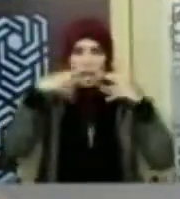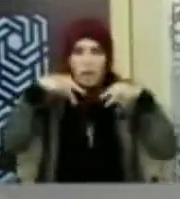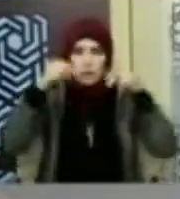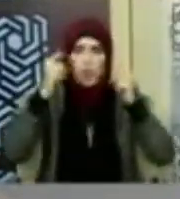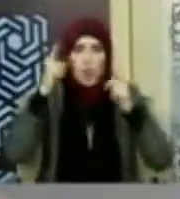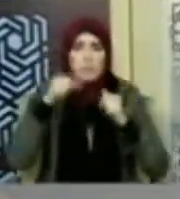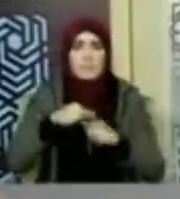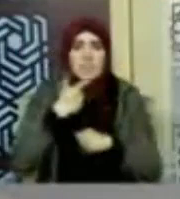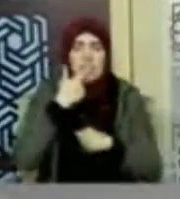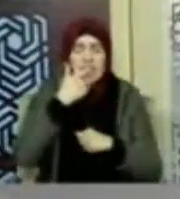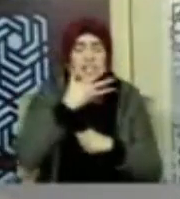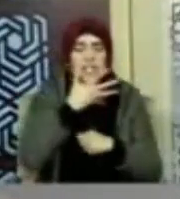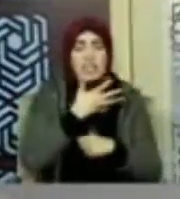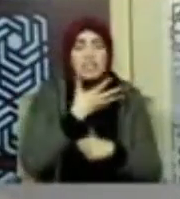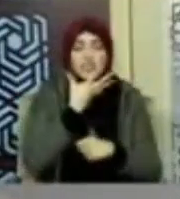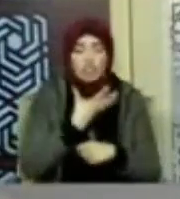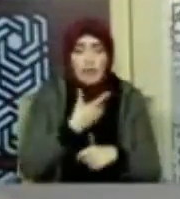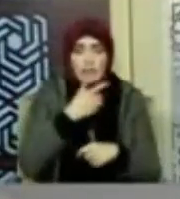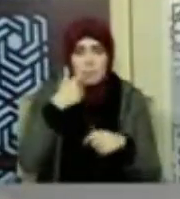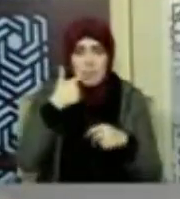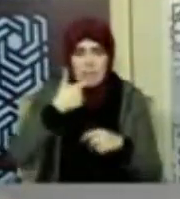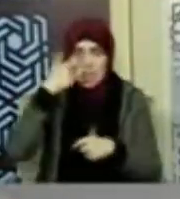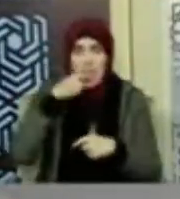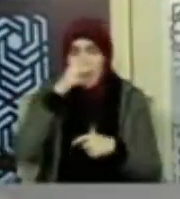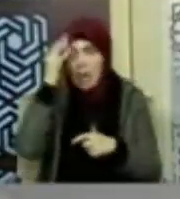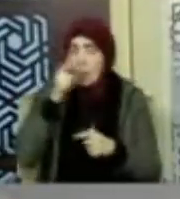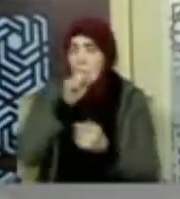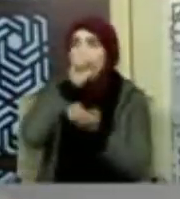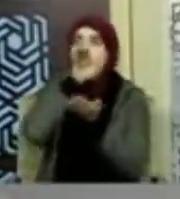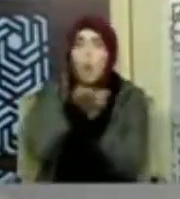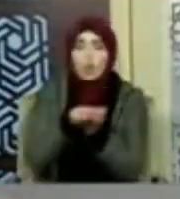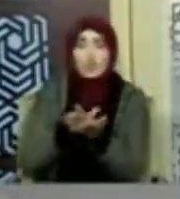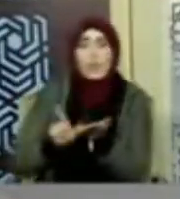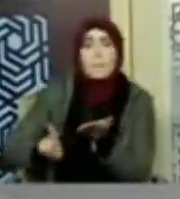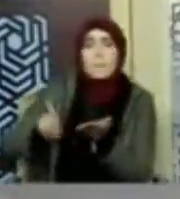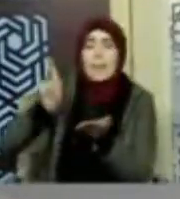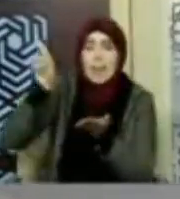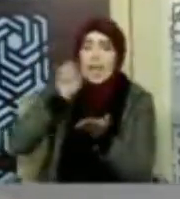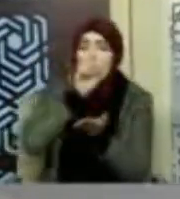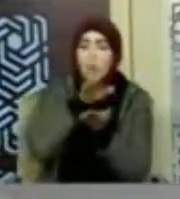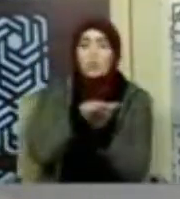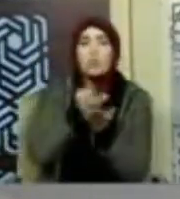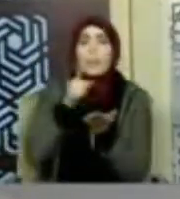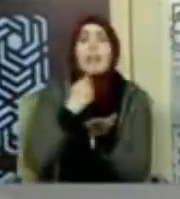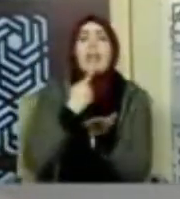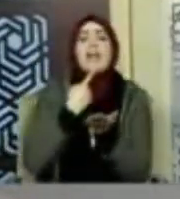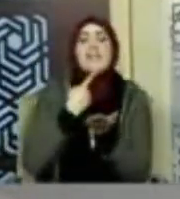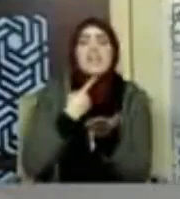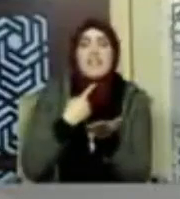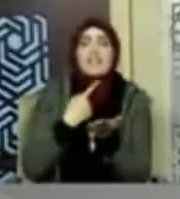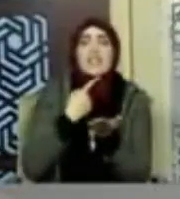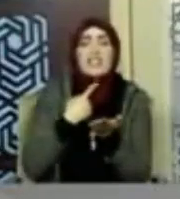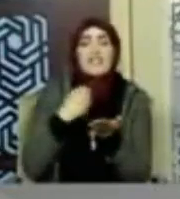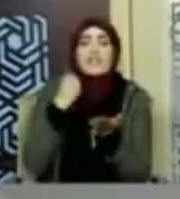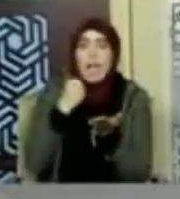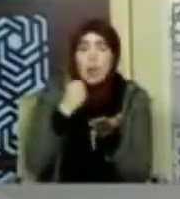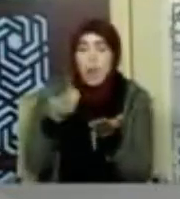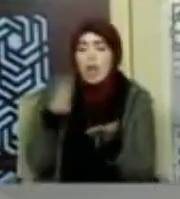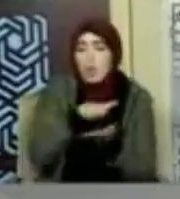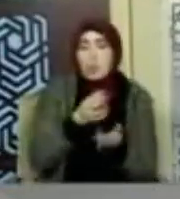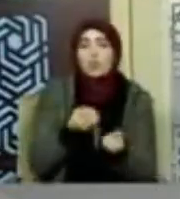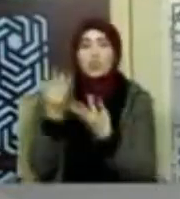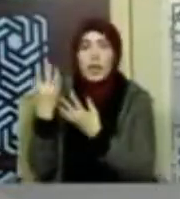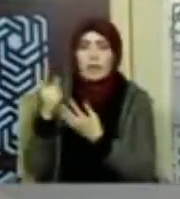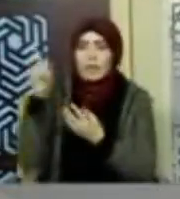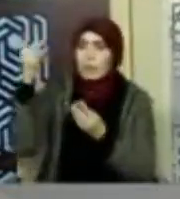لا يؤبه له، لو أقسم على الله لأبره، منهم البراء بن مالك.